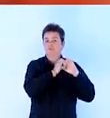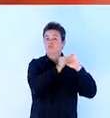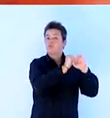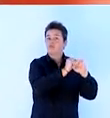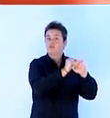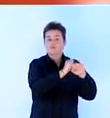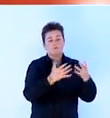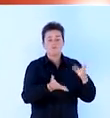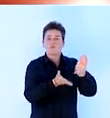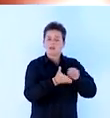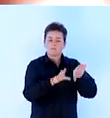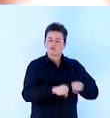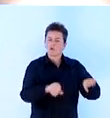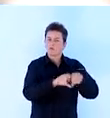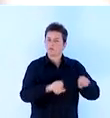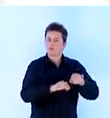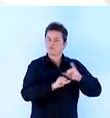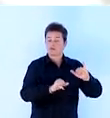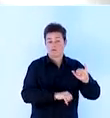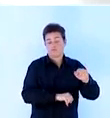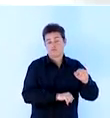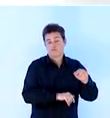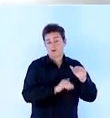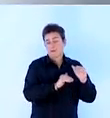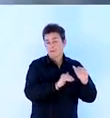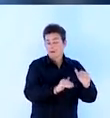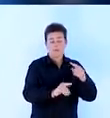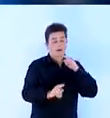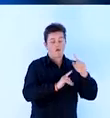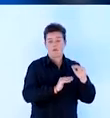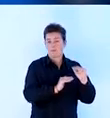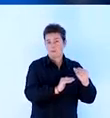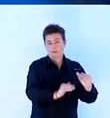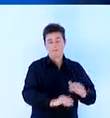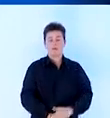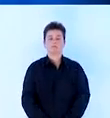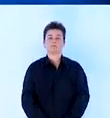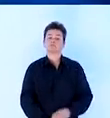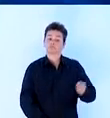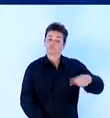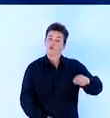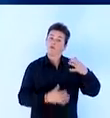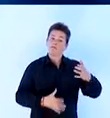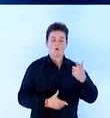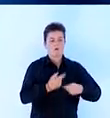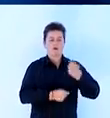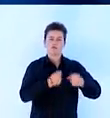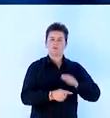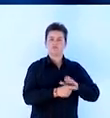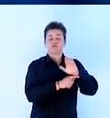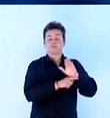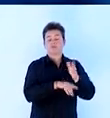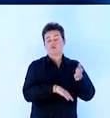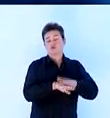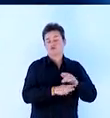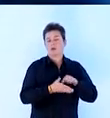productiviste, ont tous fait et refait les mêmes erreurs. Sous couvert de renouer avec la croissance, ils ont creusé